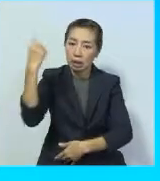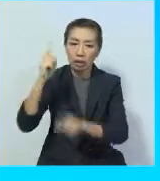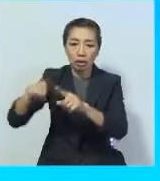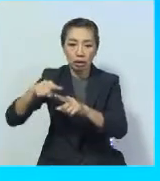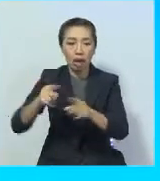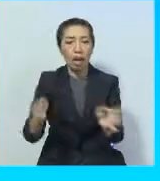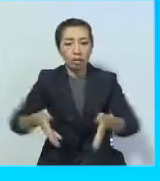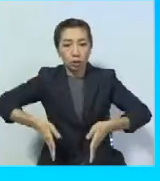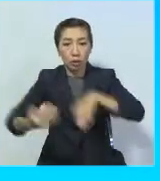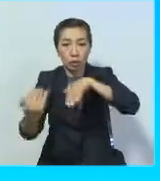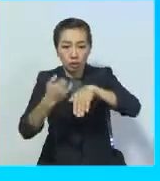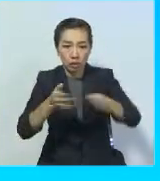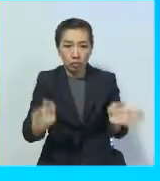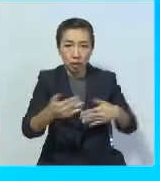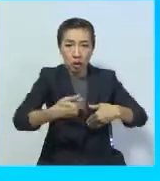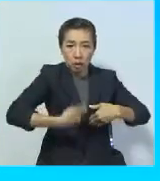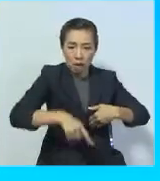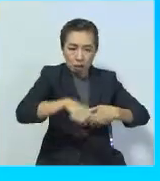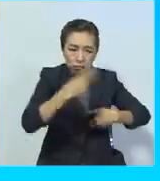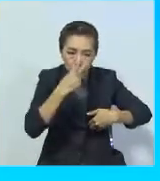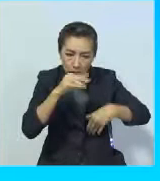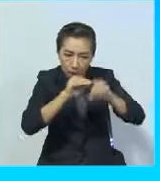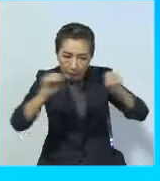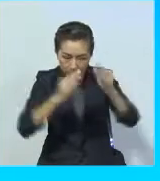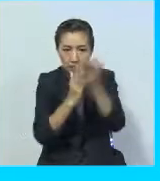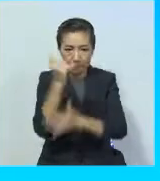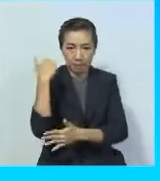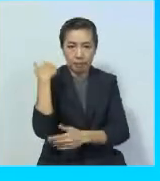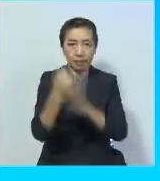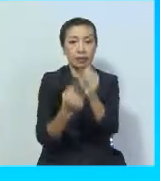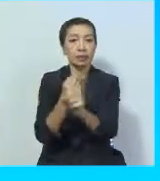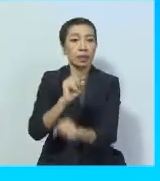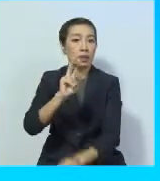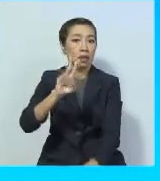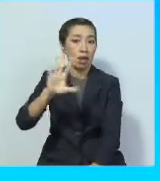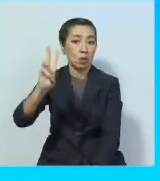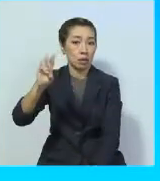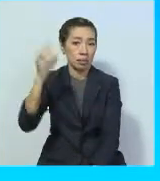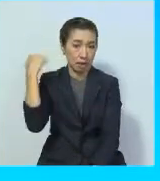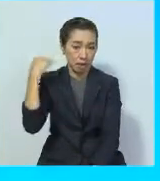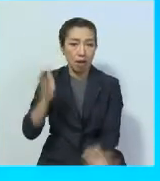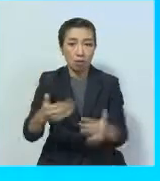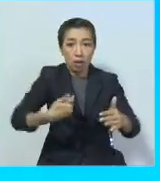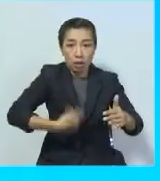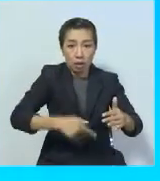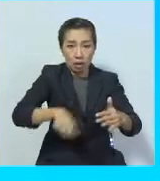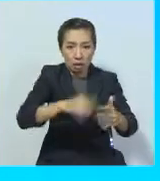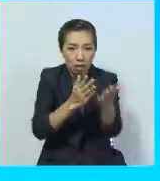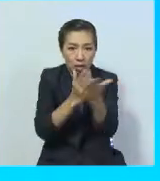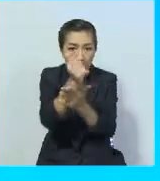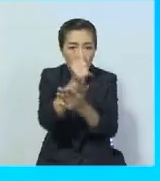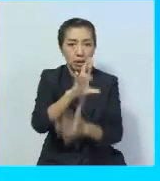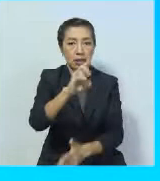ทางมีผ่านเกณฑ์มาตรฐานเพิ่มขึ้นอย่างต่อเนื่องค่ะโดยปี2560ที่ผ่านมามีส้วมสาธารณะผ่านเกณฑ์ร้อยละ